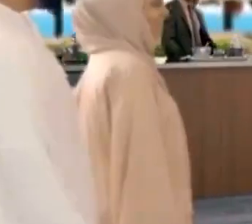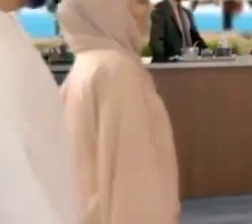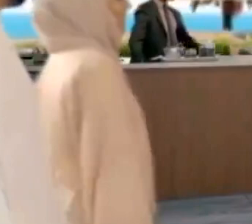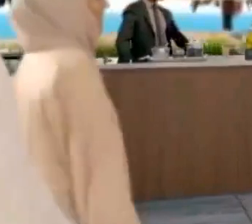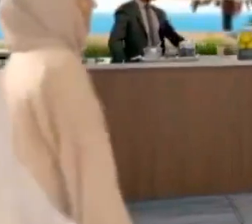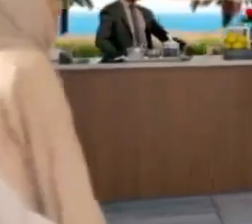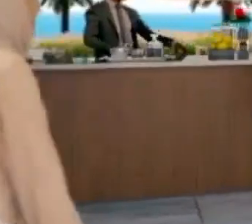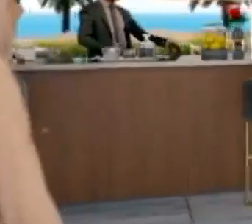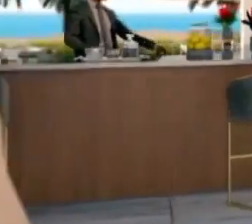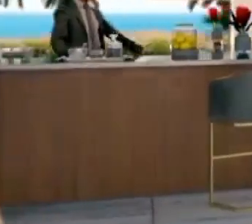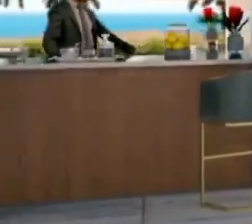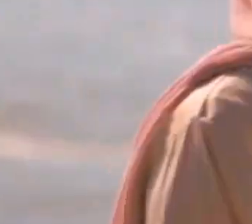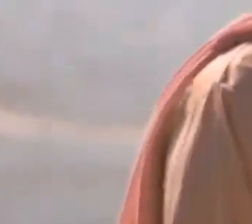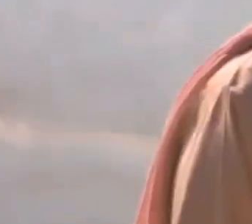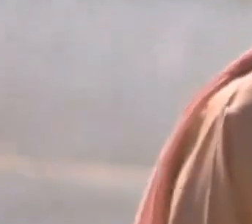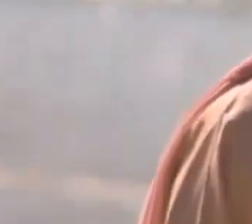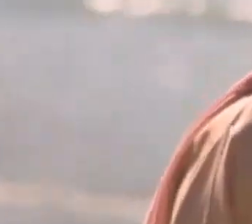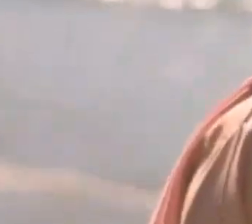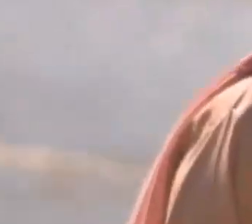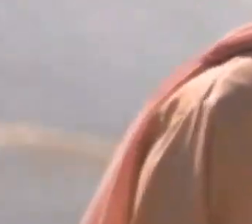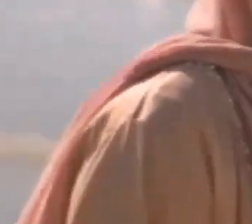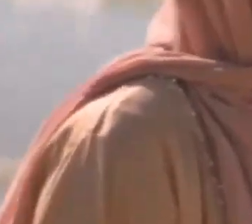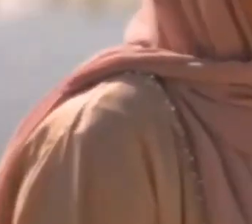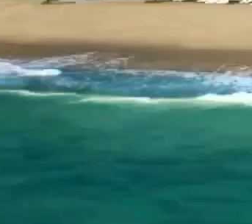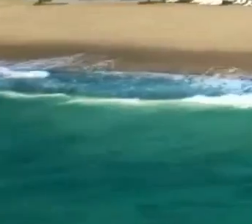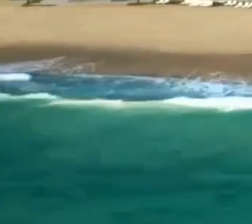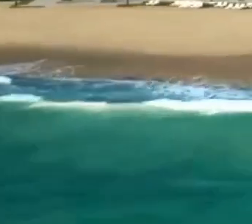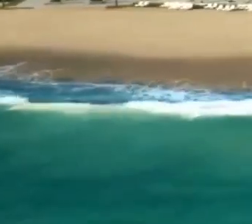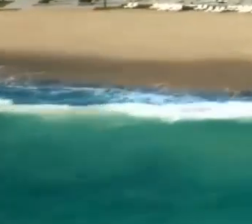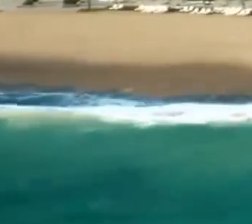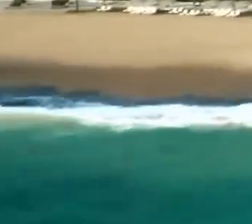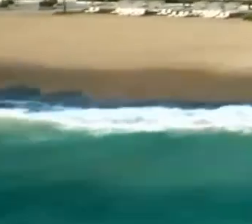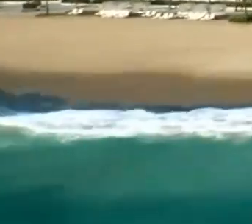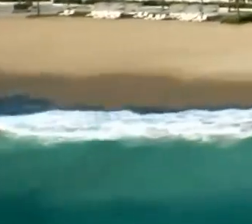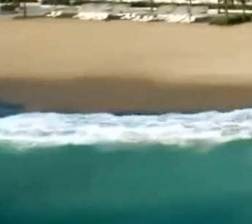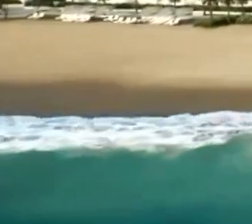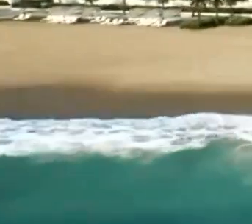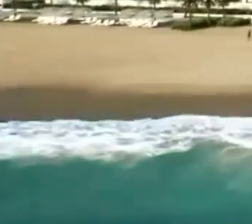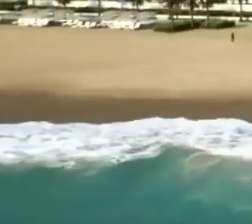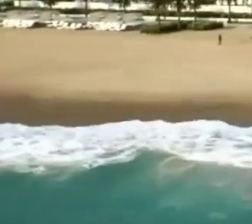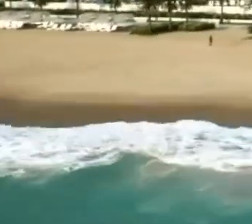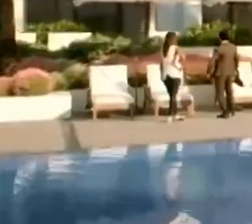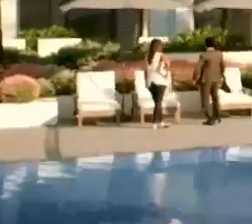لأني أستحق بيت بمكان مثالي وتصميم فيه من التراث العماني.